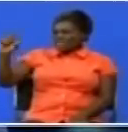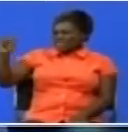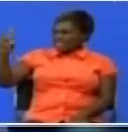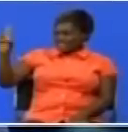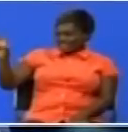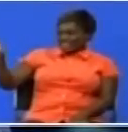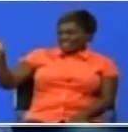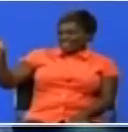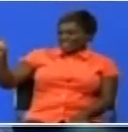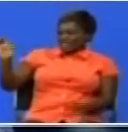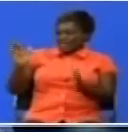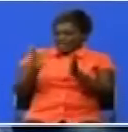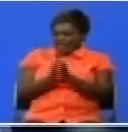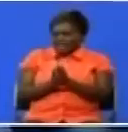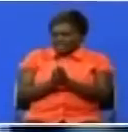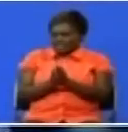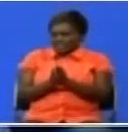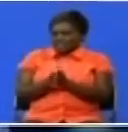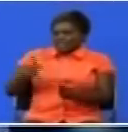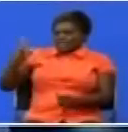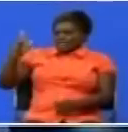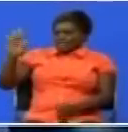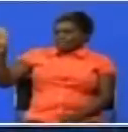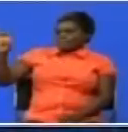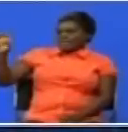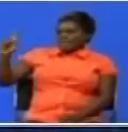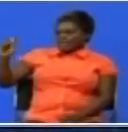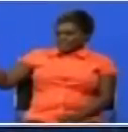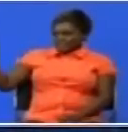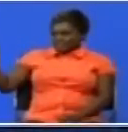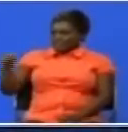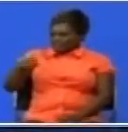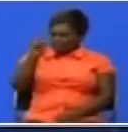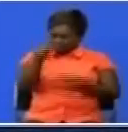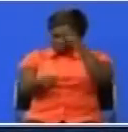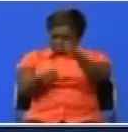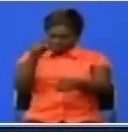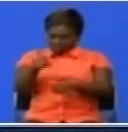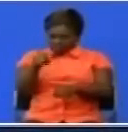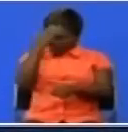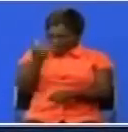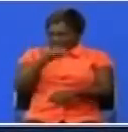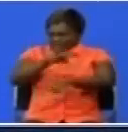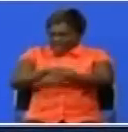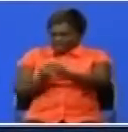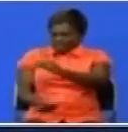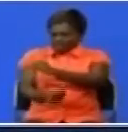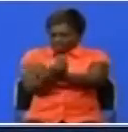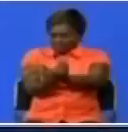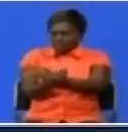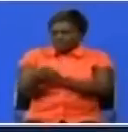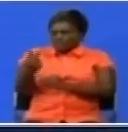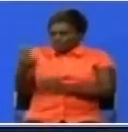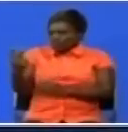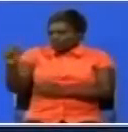Gushu, and Honorable Kipkorio Bet. Tunoi anakabiliwa na madai ya kupokea ya hongo ya shilingi milioni